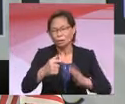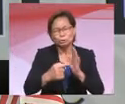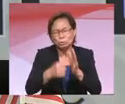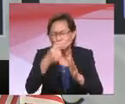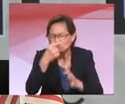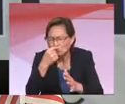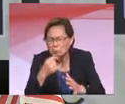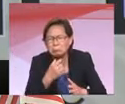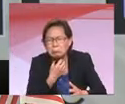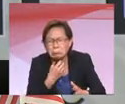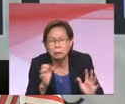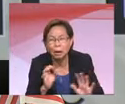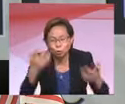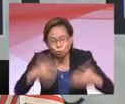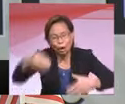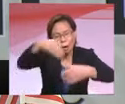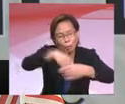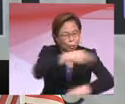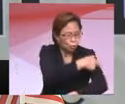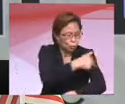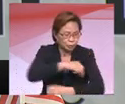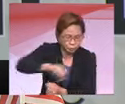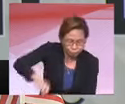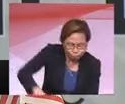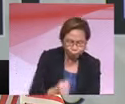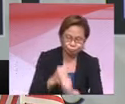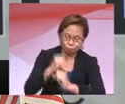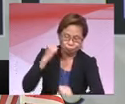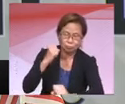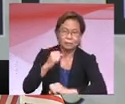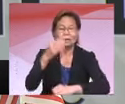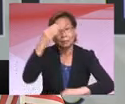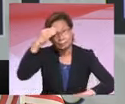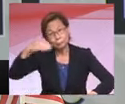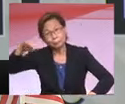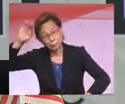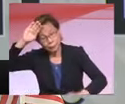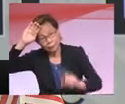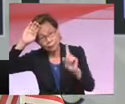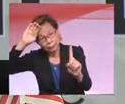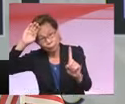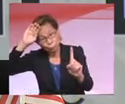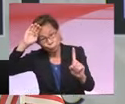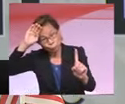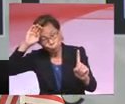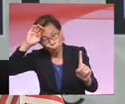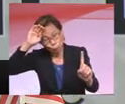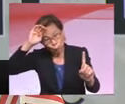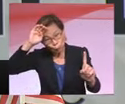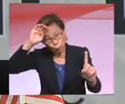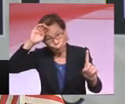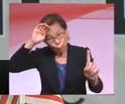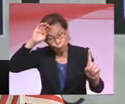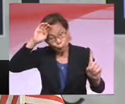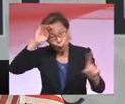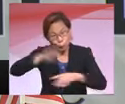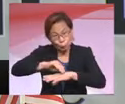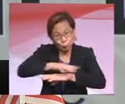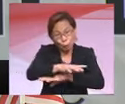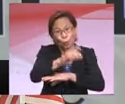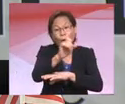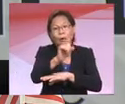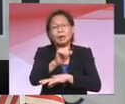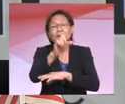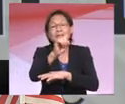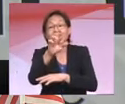dan telah dimasukkan ke Hospital Sungai Buloh. Dan di negeri Perlis, 1 kes severe acute respiratory infection